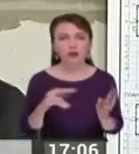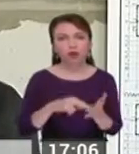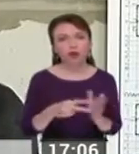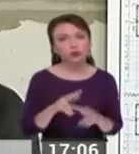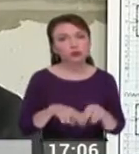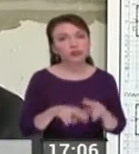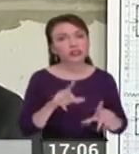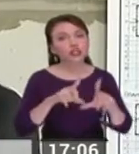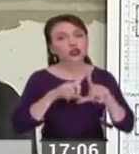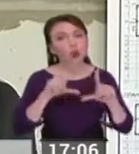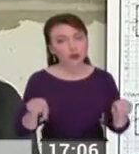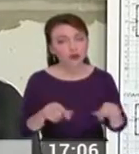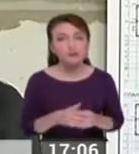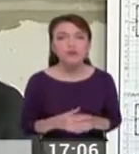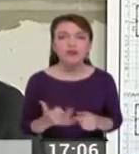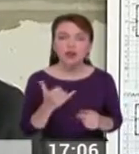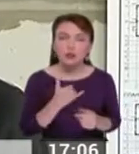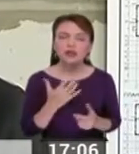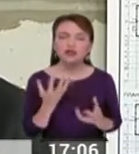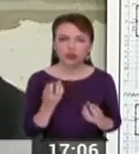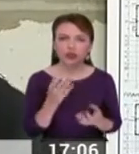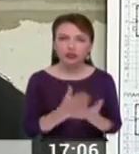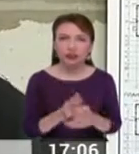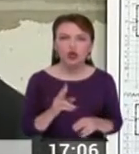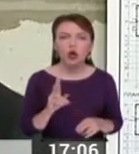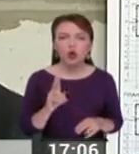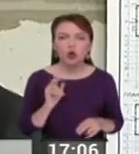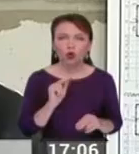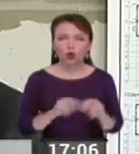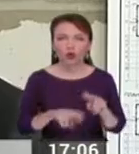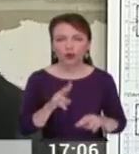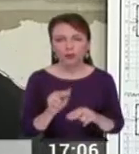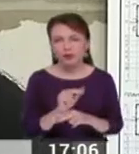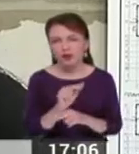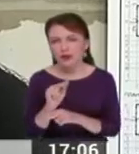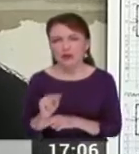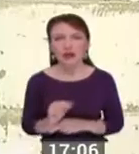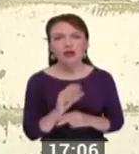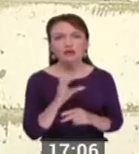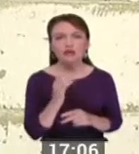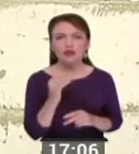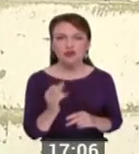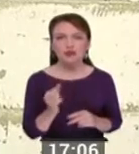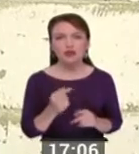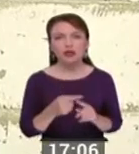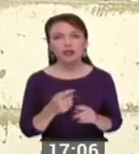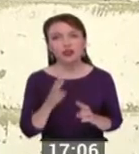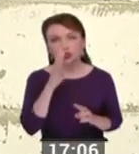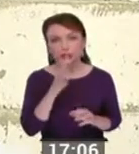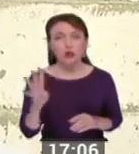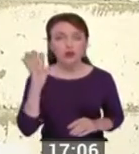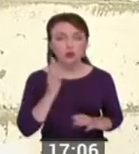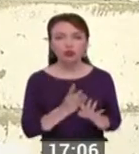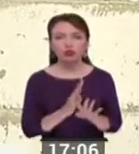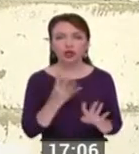школи. І ще також у нас зараз йдуть роботи з відновлення роботи садочку на вулиці Сержа Лифаря. Ще 4 роки тому